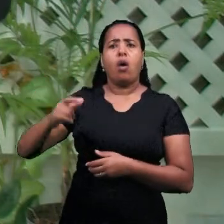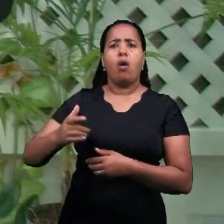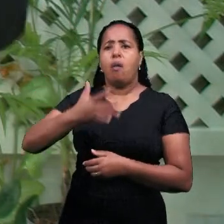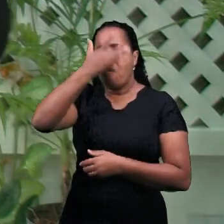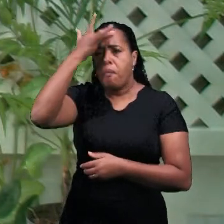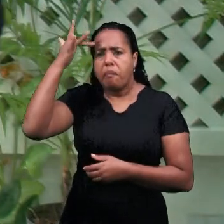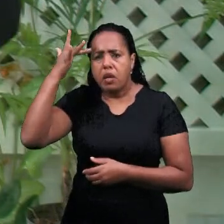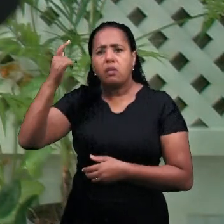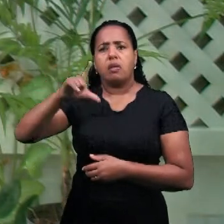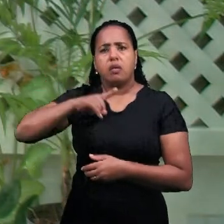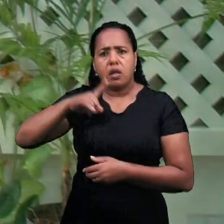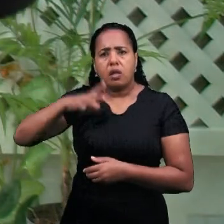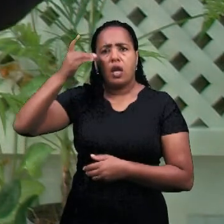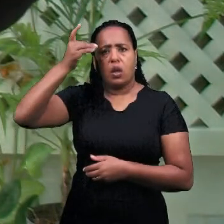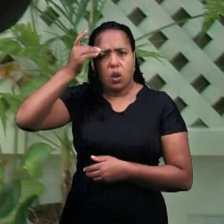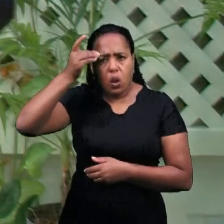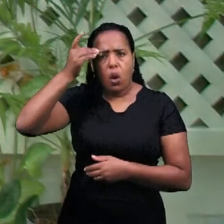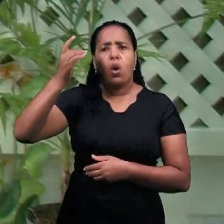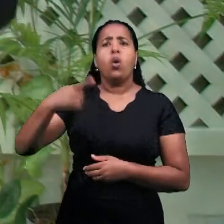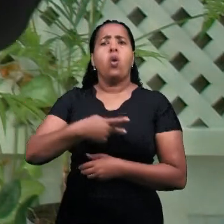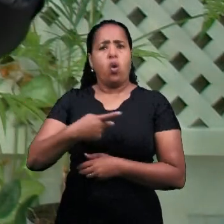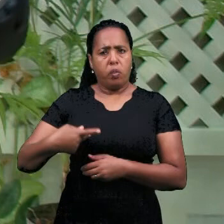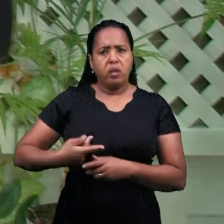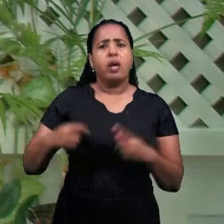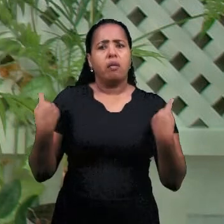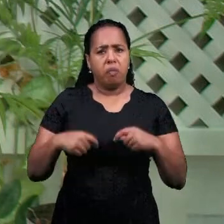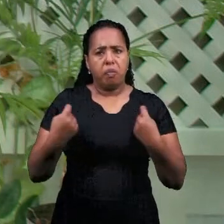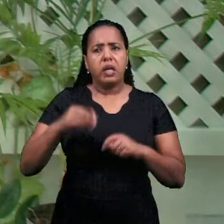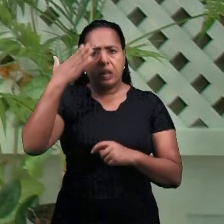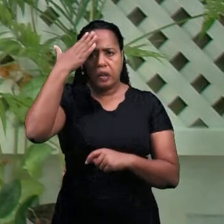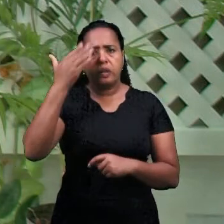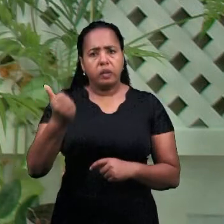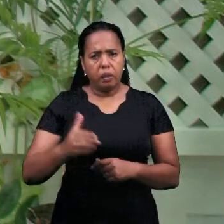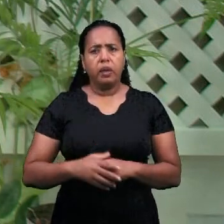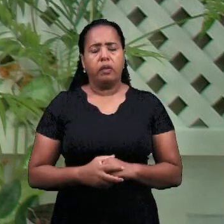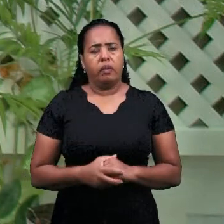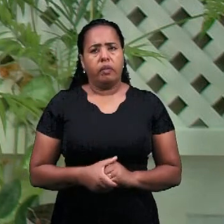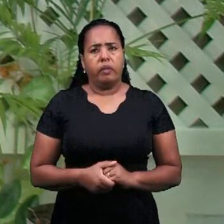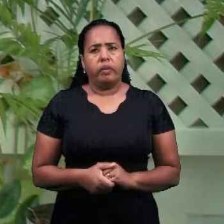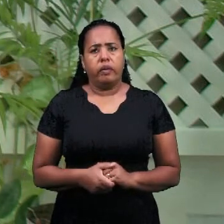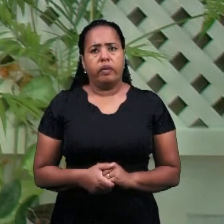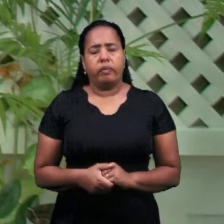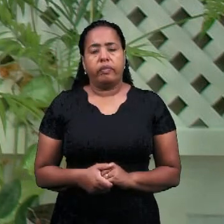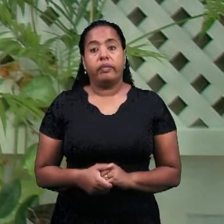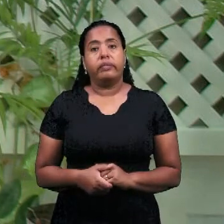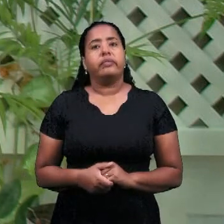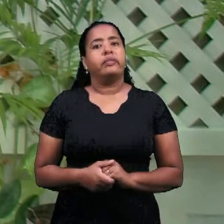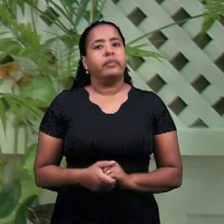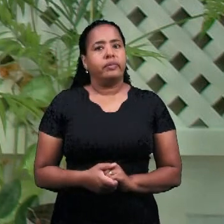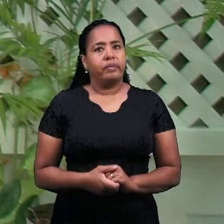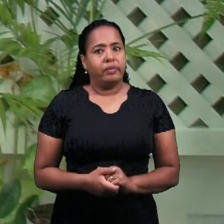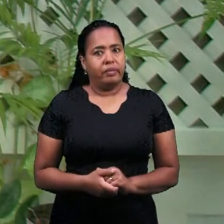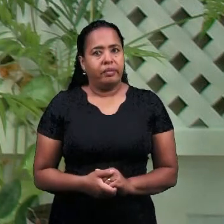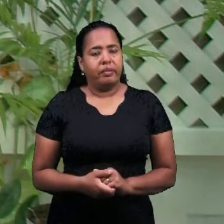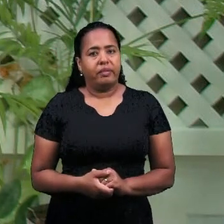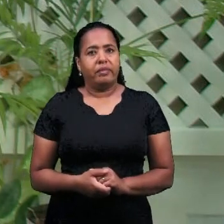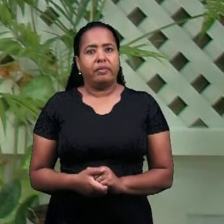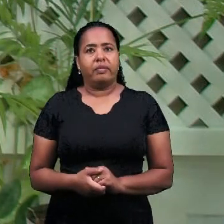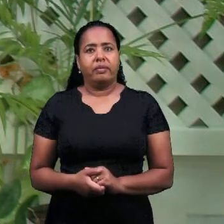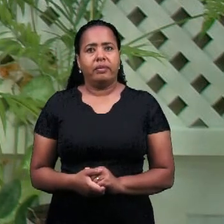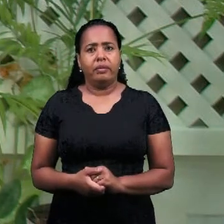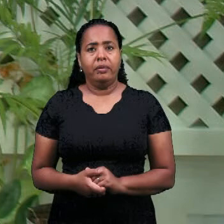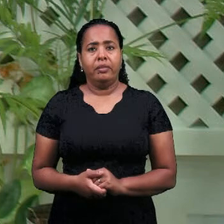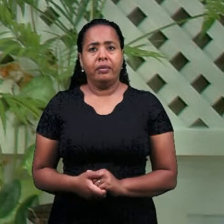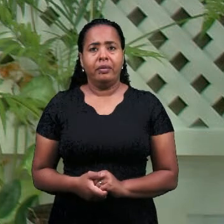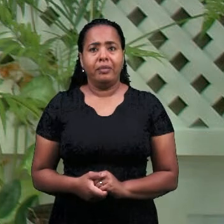ne pas avoir, mais c'est lui qui commande tout ça. Il ne peut pas avoir tout, sinon il devient Jésus. Donc, mais il va utiliser le corps. Mais